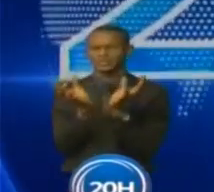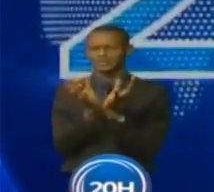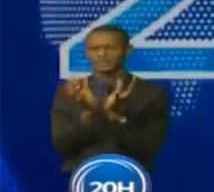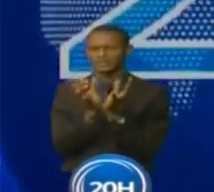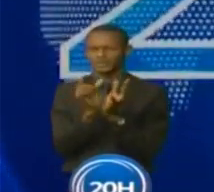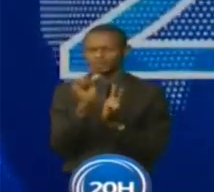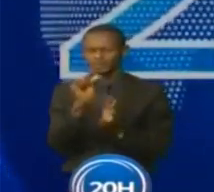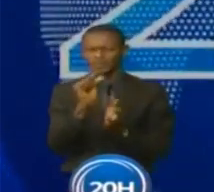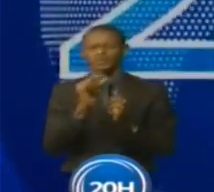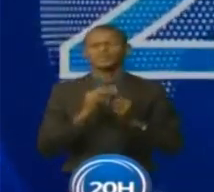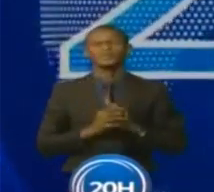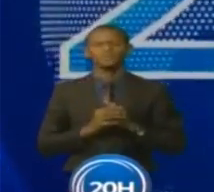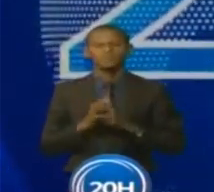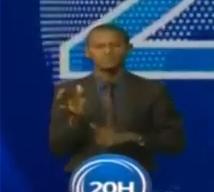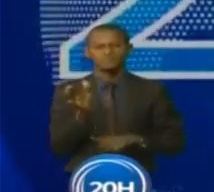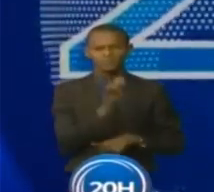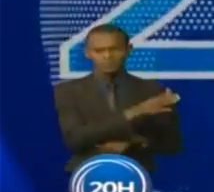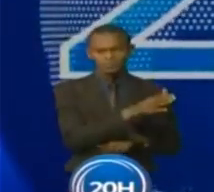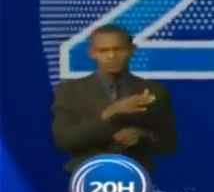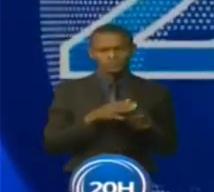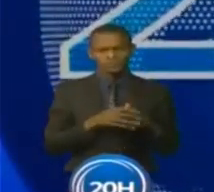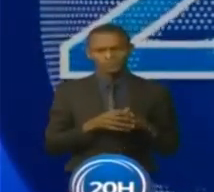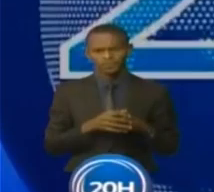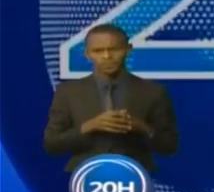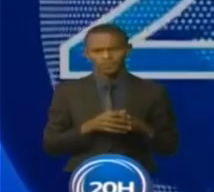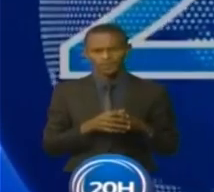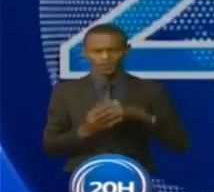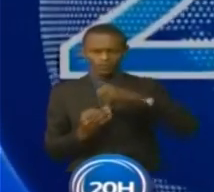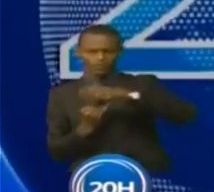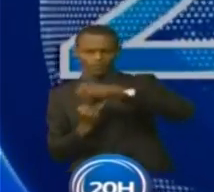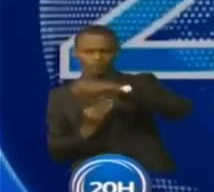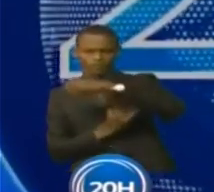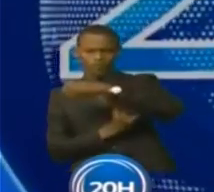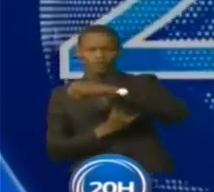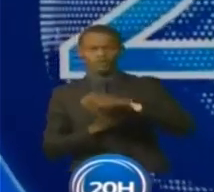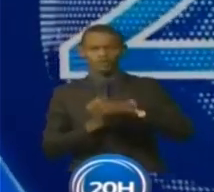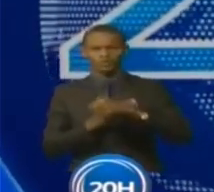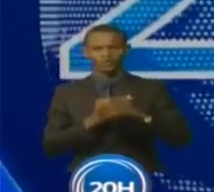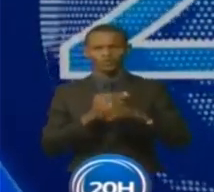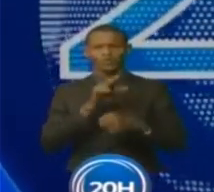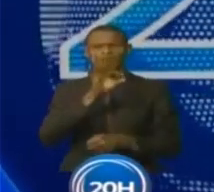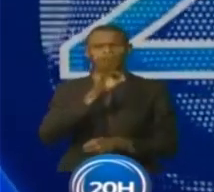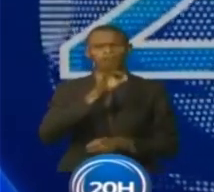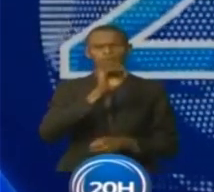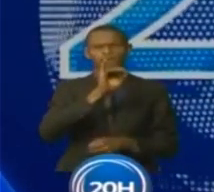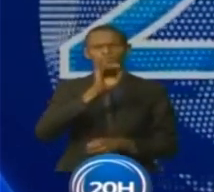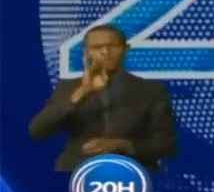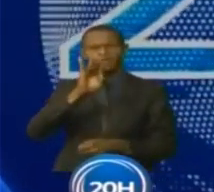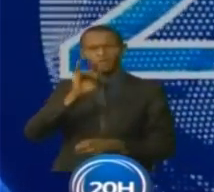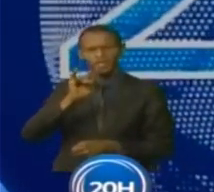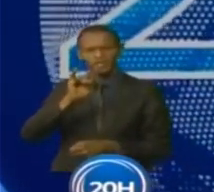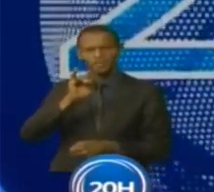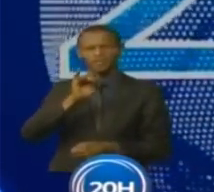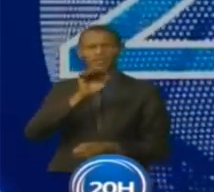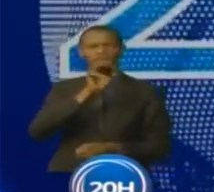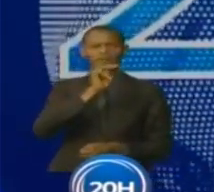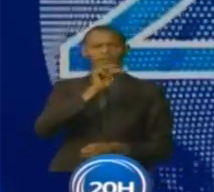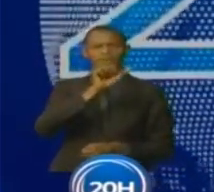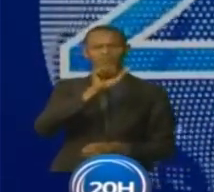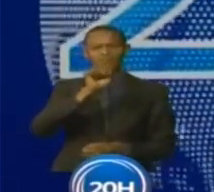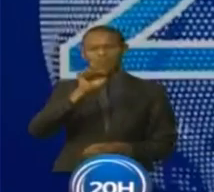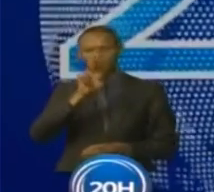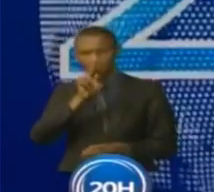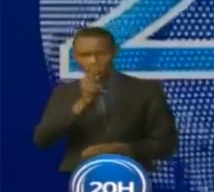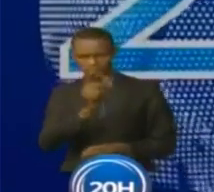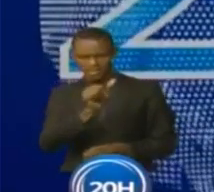La sortie officielle de la plateforme Fifi Masuka est prévue incessamment ici à Kinshasa. La commission